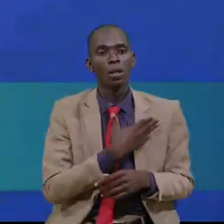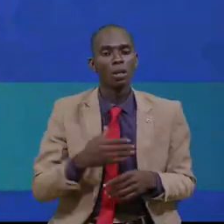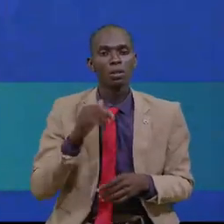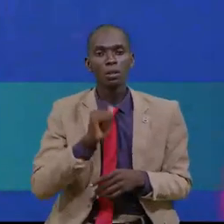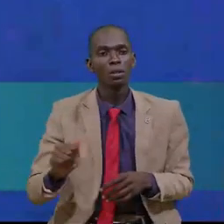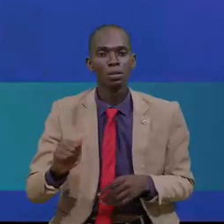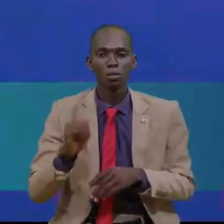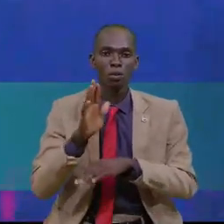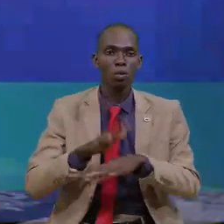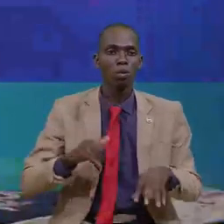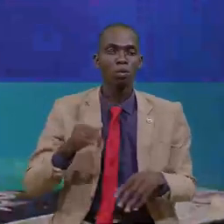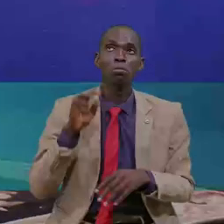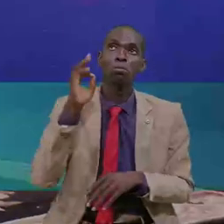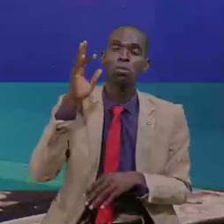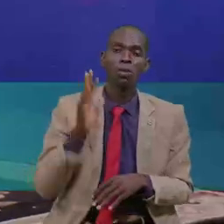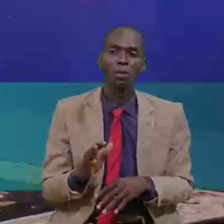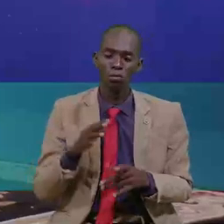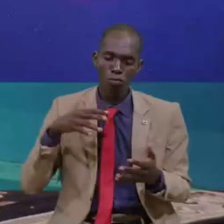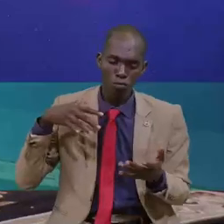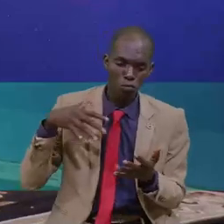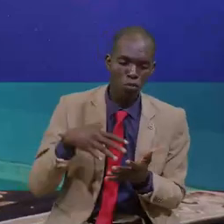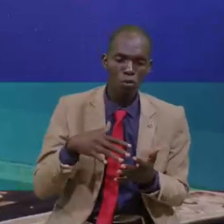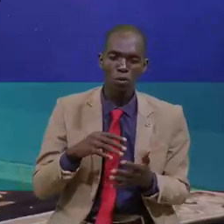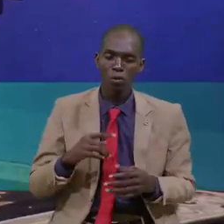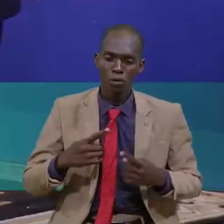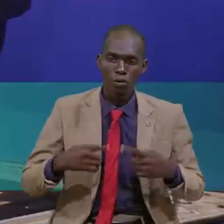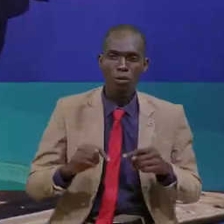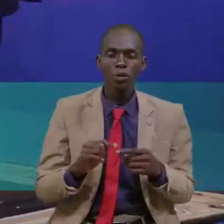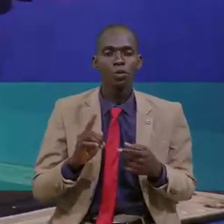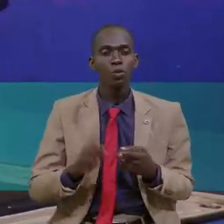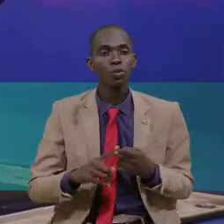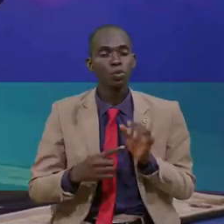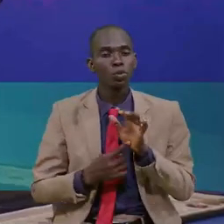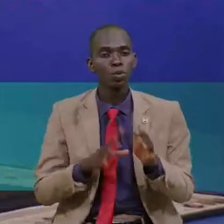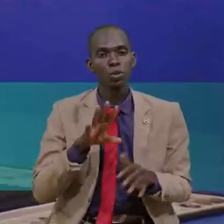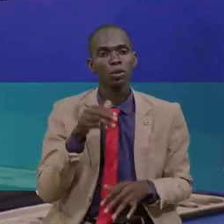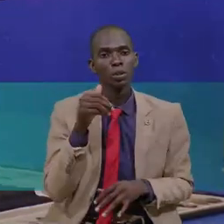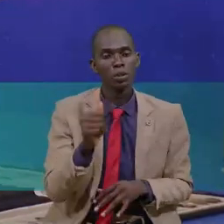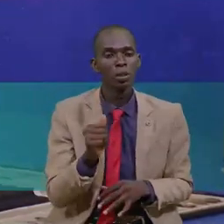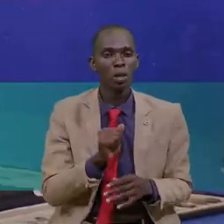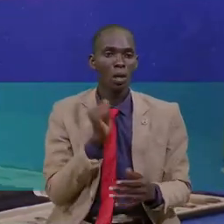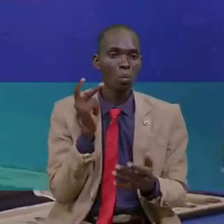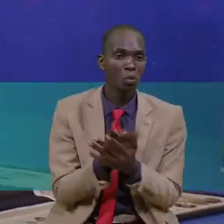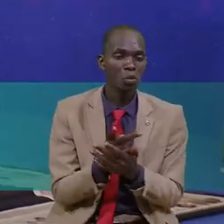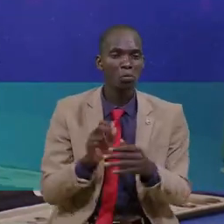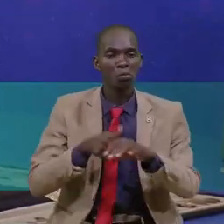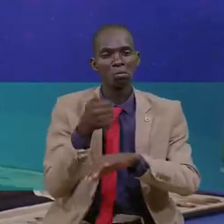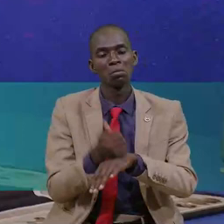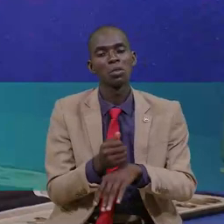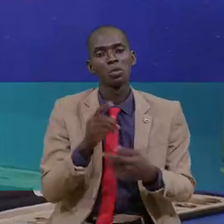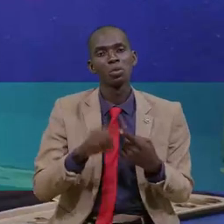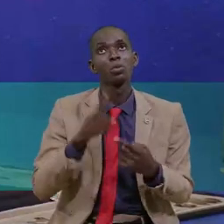ministre ordonné. Va au-delà de ça. Étudie, efforce-toi de te présenter devant Dieu comme un homme